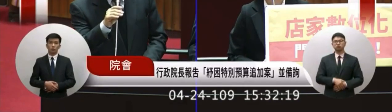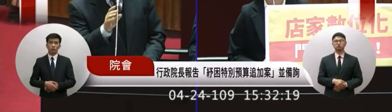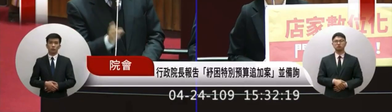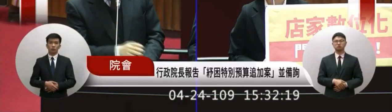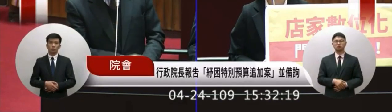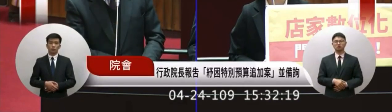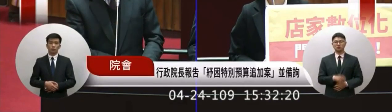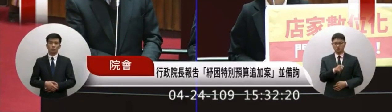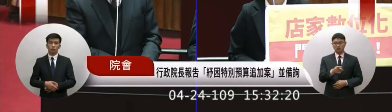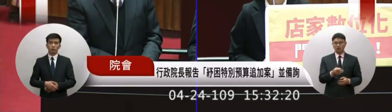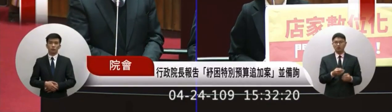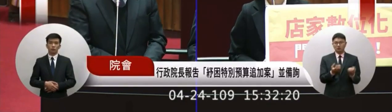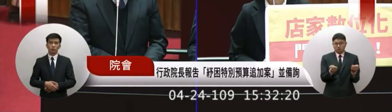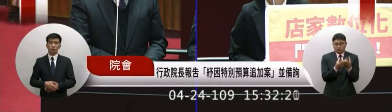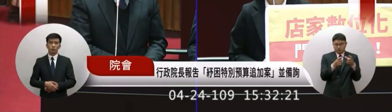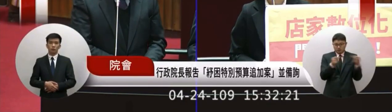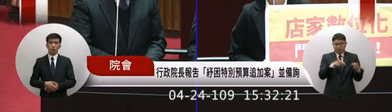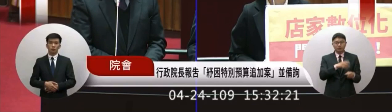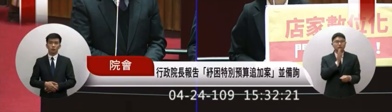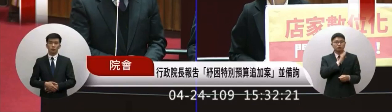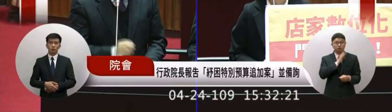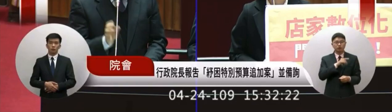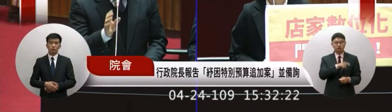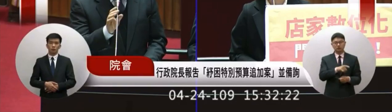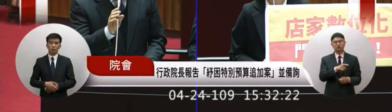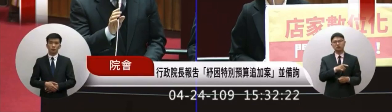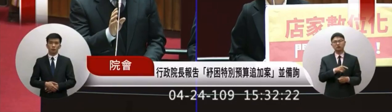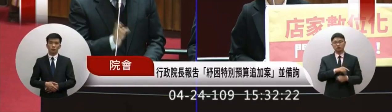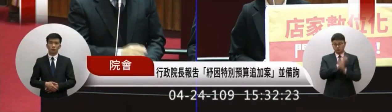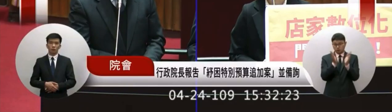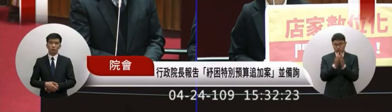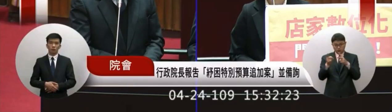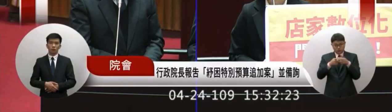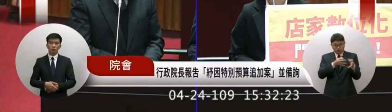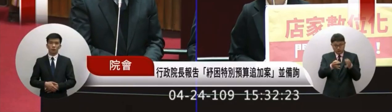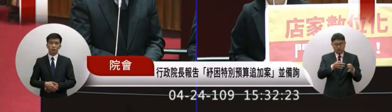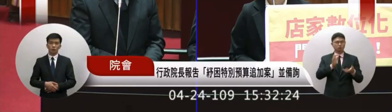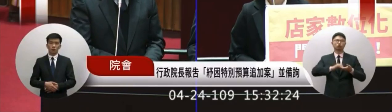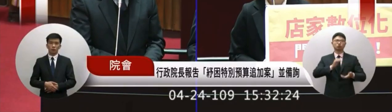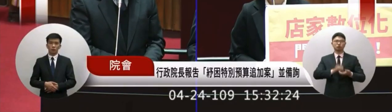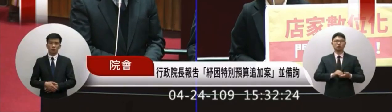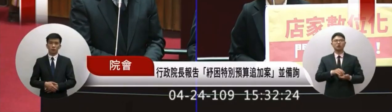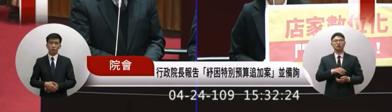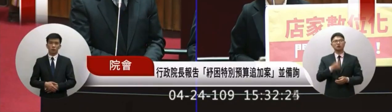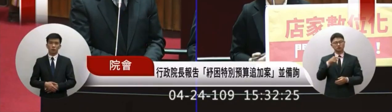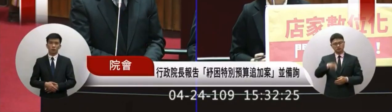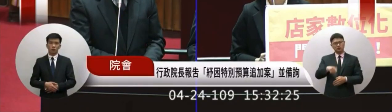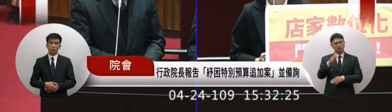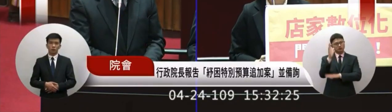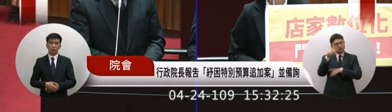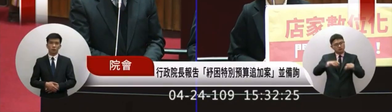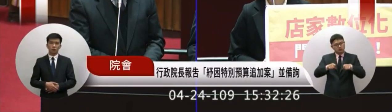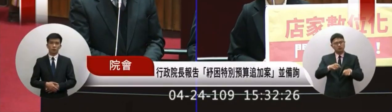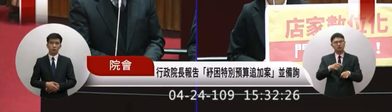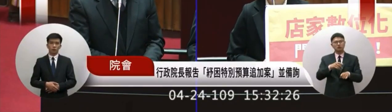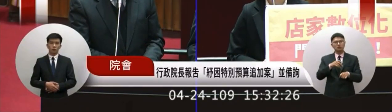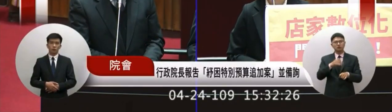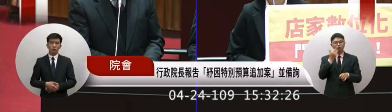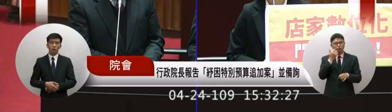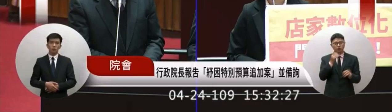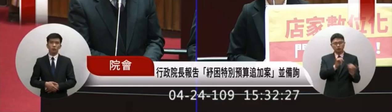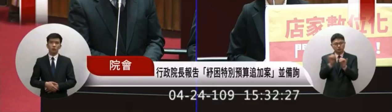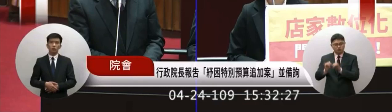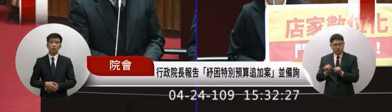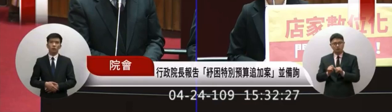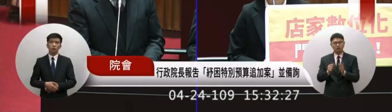完全都是小规模的人，所以这部分真的会影响到他们的部分，所以希望这部分能够审慎的来考虑，是不是避免这个政策有所冲突的情况下，而影响到